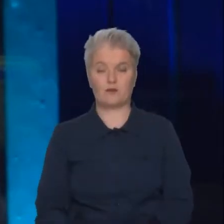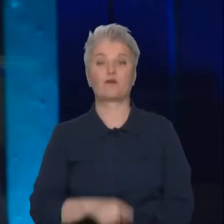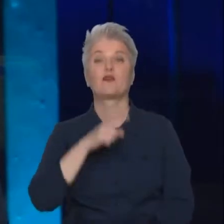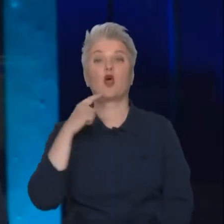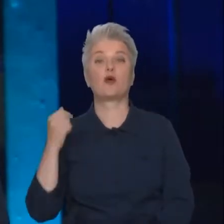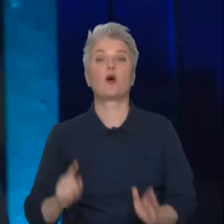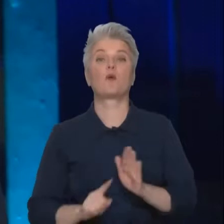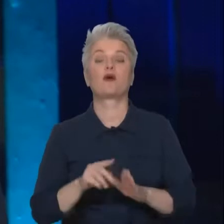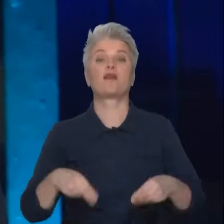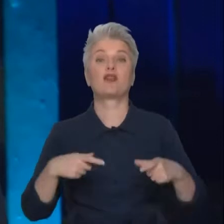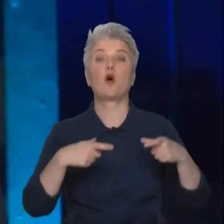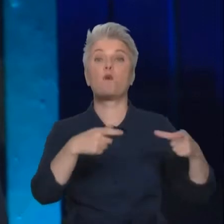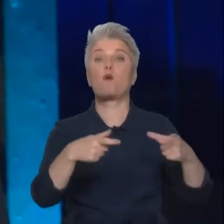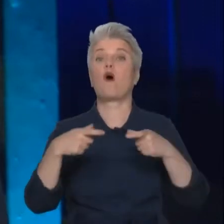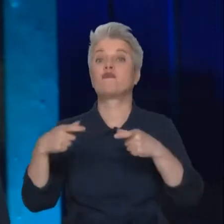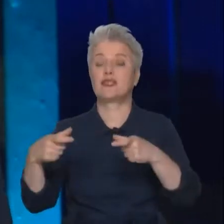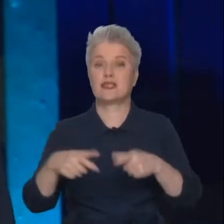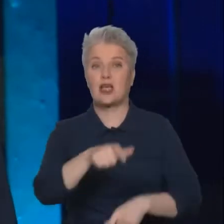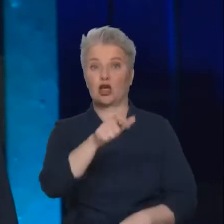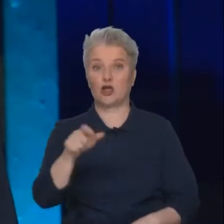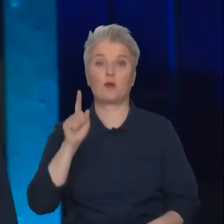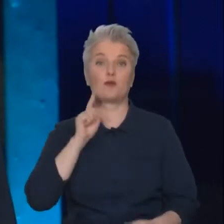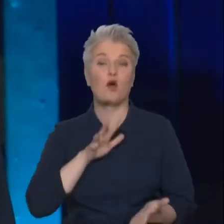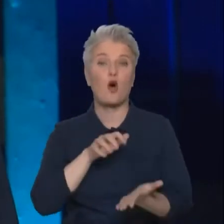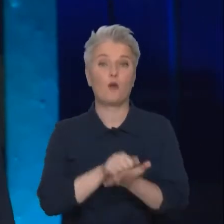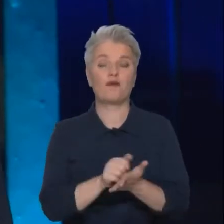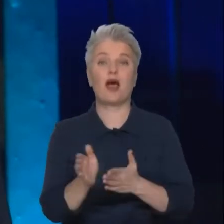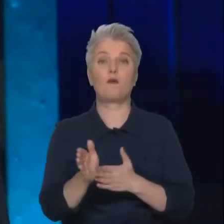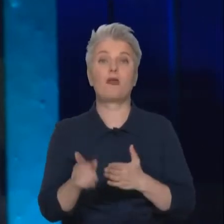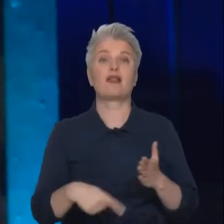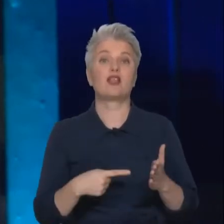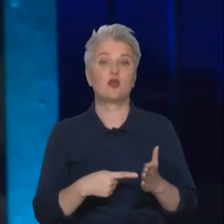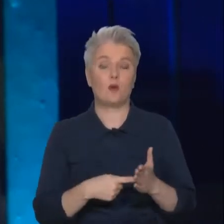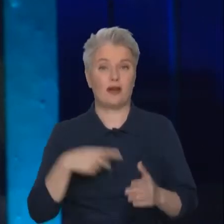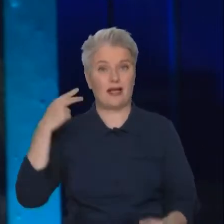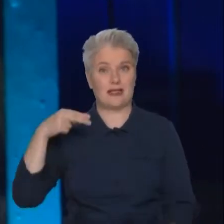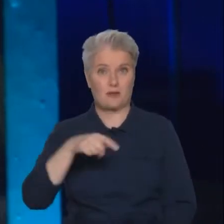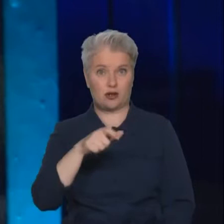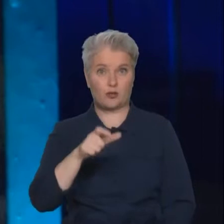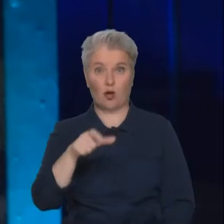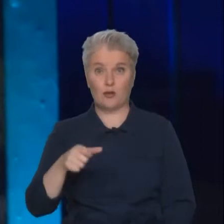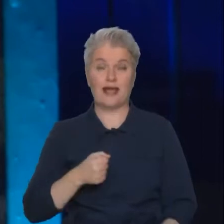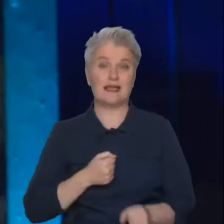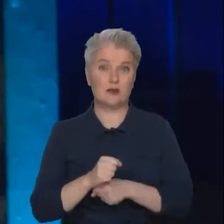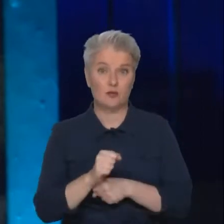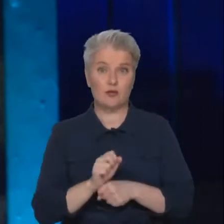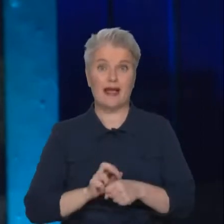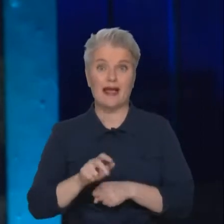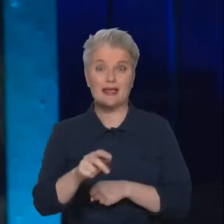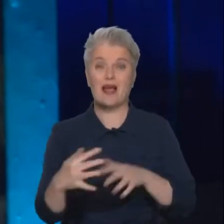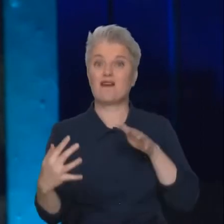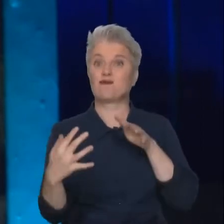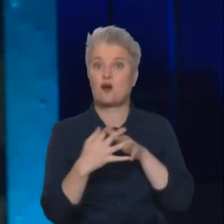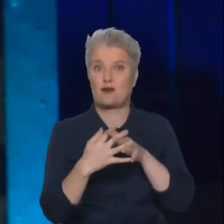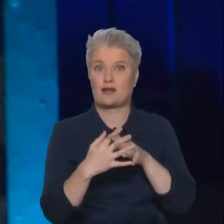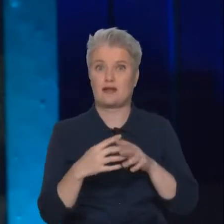почали видавати повістки жителям тимчасово окупованого Мелітополя в Запорізькій області. Людей змушують іти воювати на боці